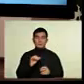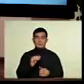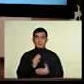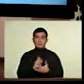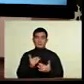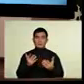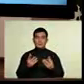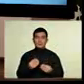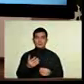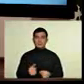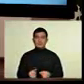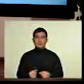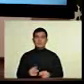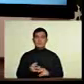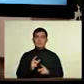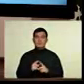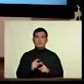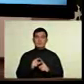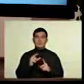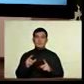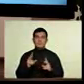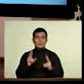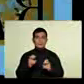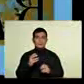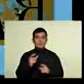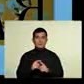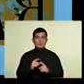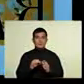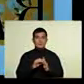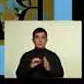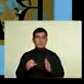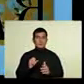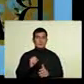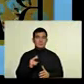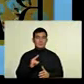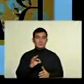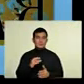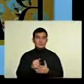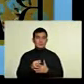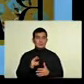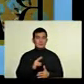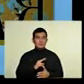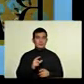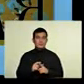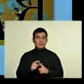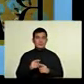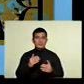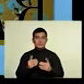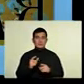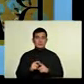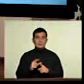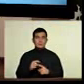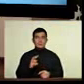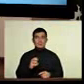урока сегодня – Самуил Яковлевич Маршак. Путешествие от А до Я. Вы слышали имя